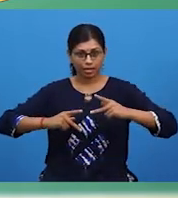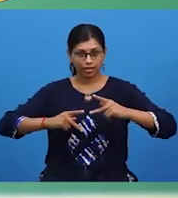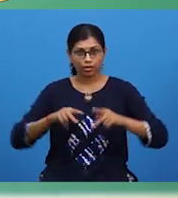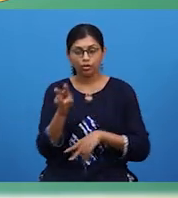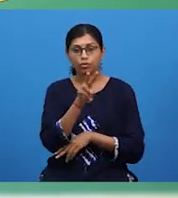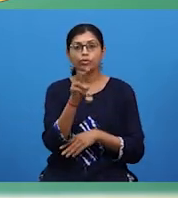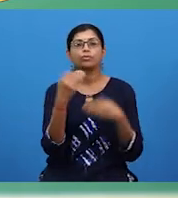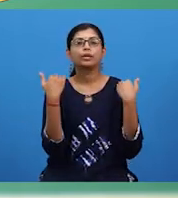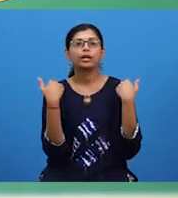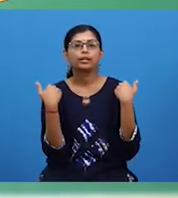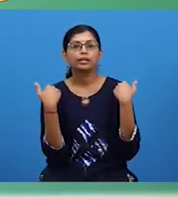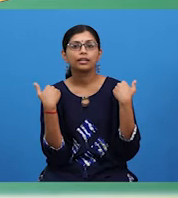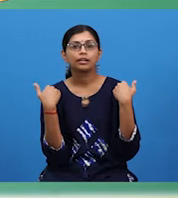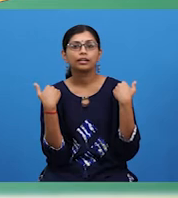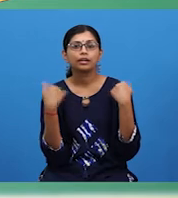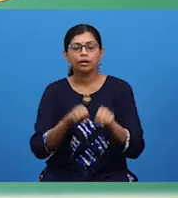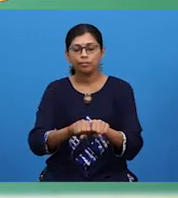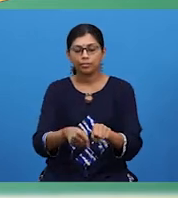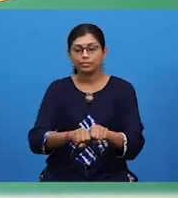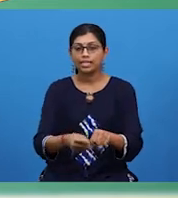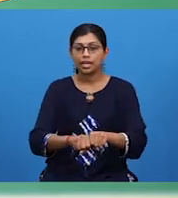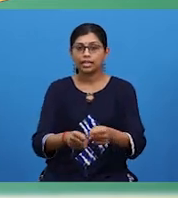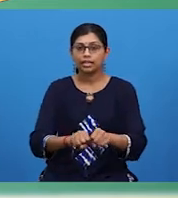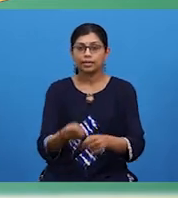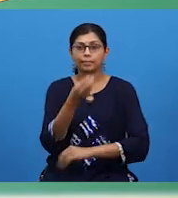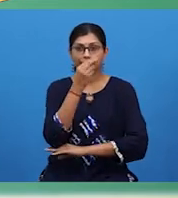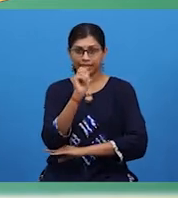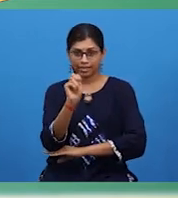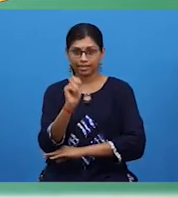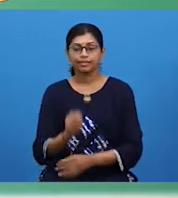proses berlakunya pemecahan makanan.